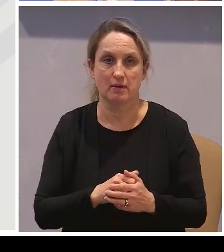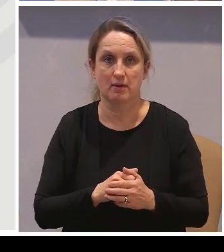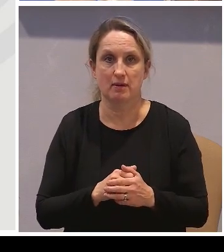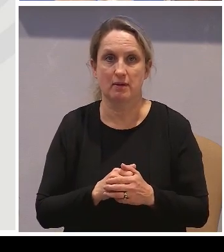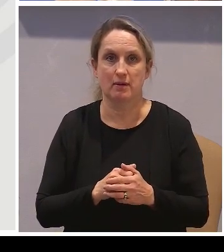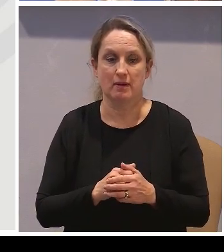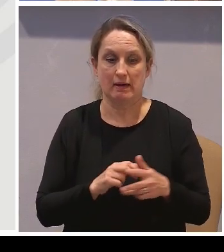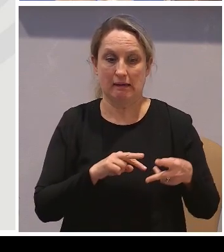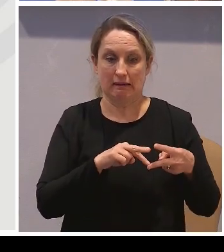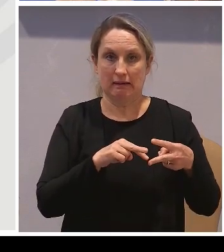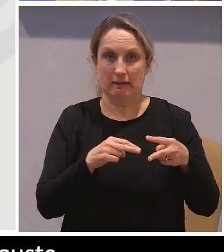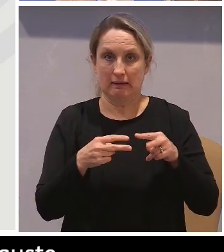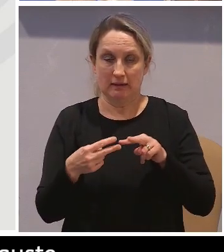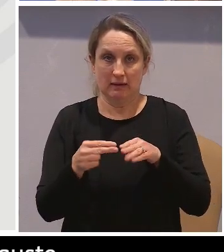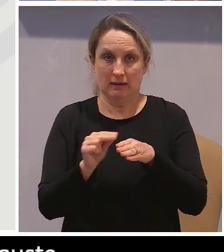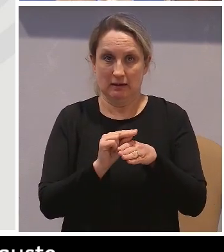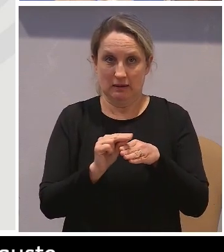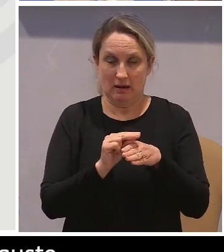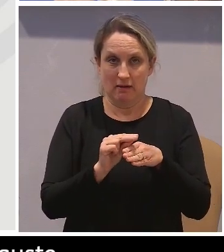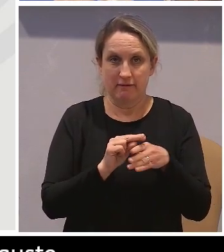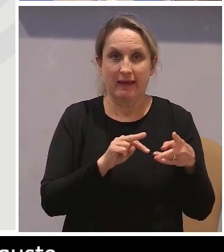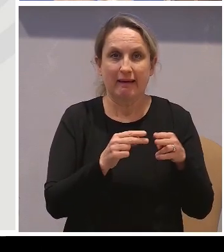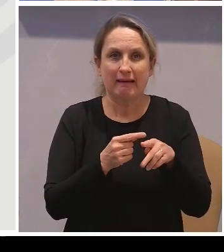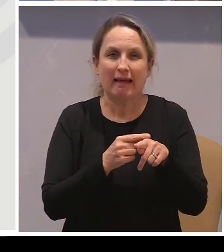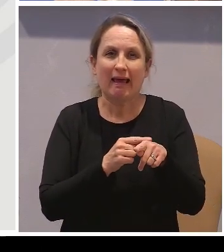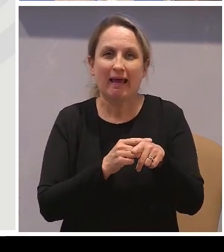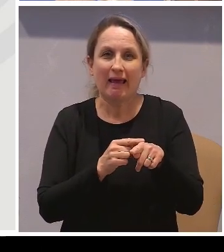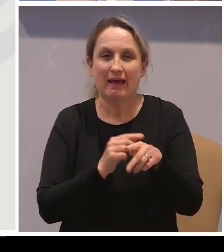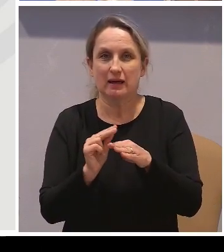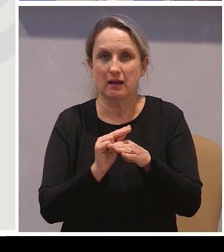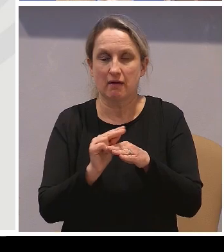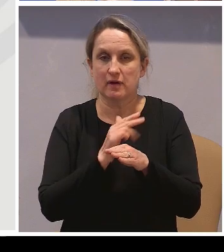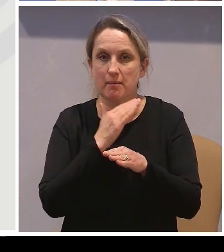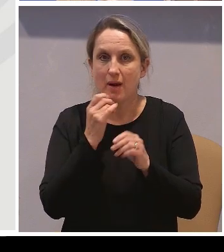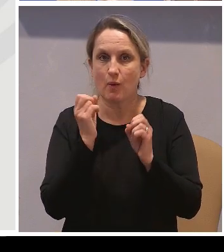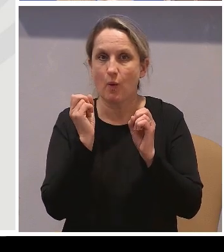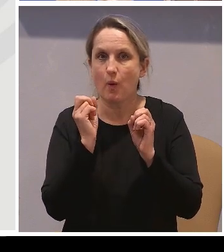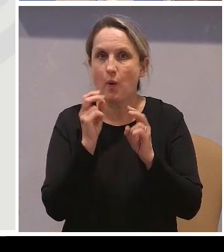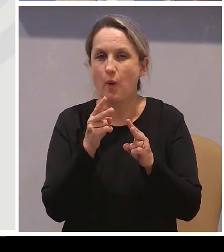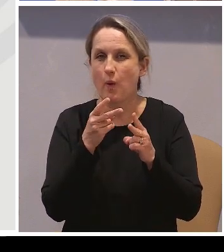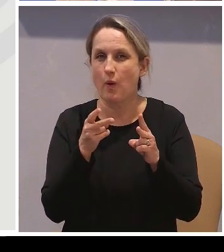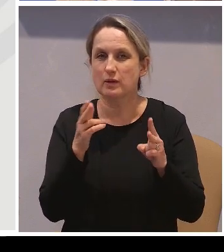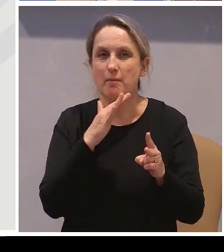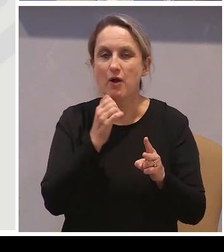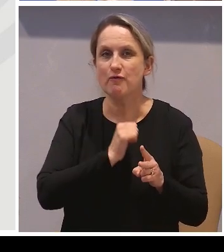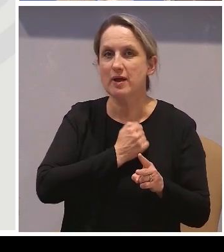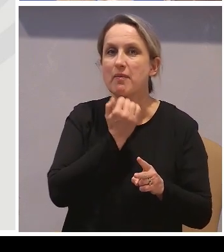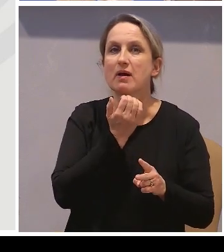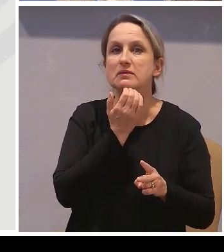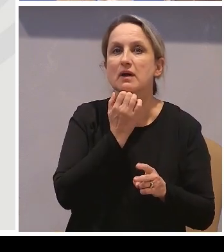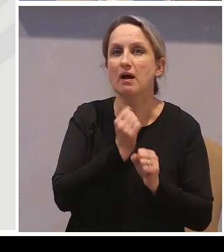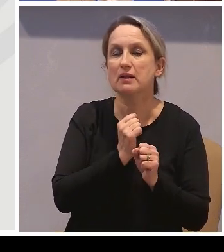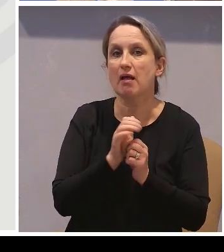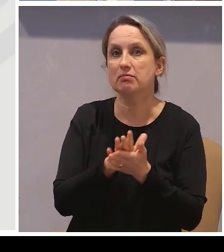puudutab geneetilist ravi või geeniravi. different Seal on hästi scenarios mitmed here. ohukohad, miks paljud firmad seda teha ei taha. Ehk et anda When it comes tasuta to ravim